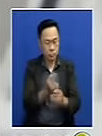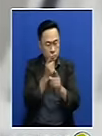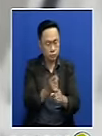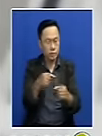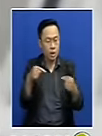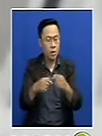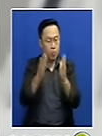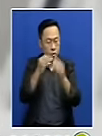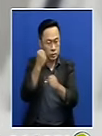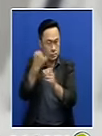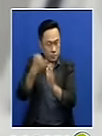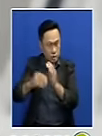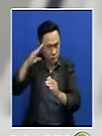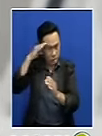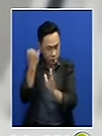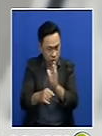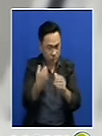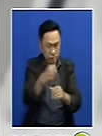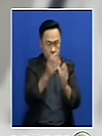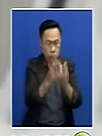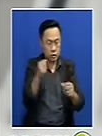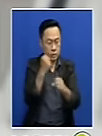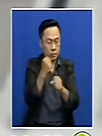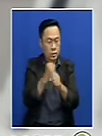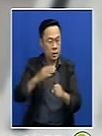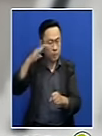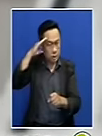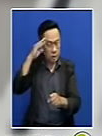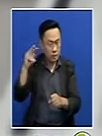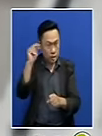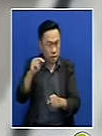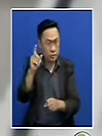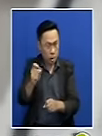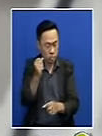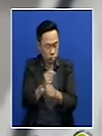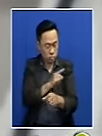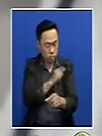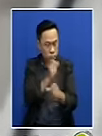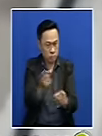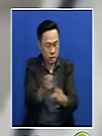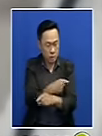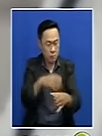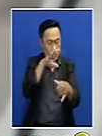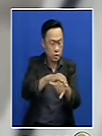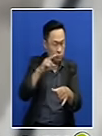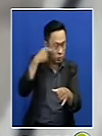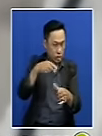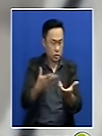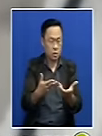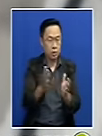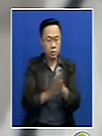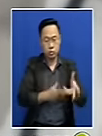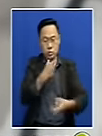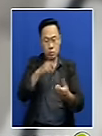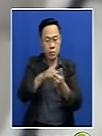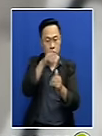ำเนินคดีกับคนที่ต้องรับผิดชอบต่อการเสียชีวิตของน้าชายของเธอด้วยคุณดำบอกว่าการเปิดเผยความจริงเรื่องเหยื่อความ